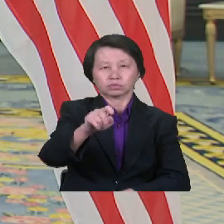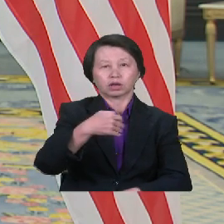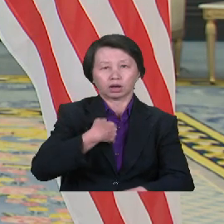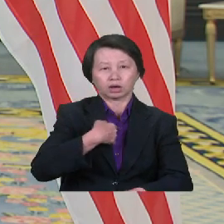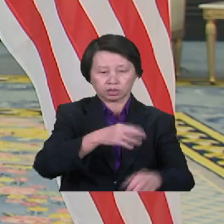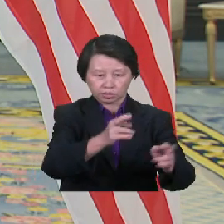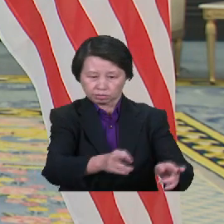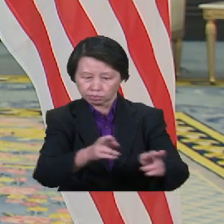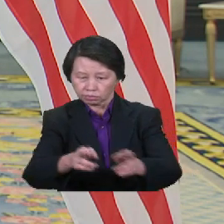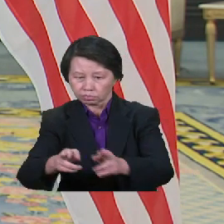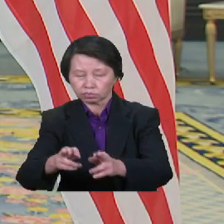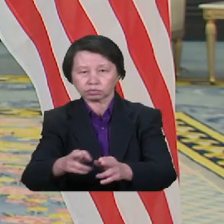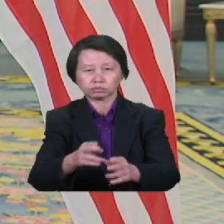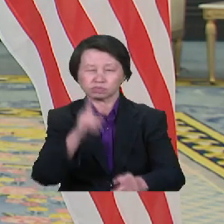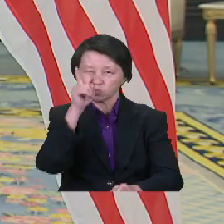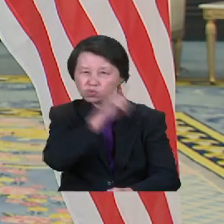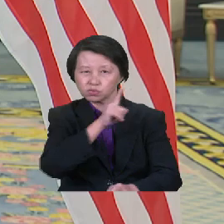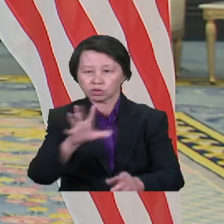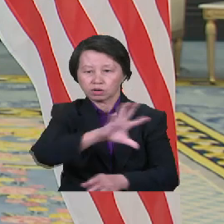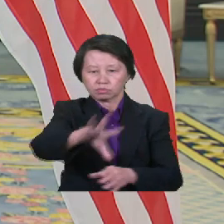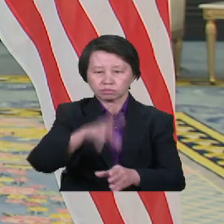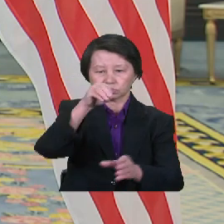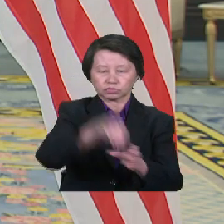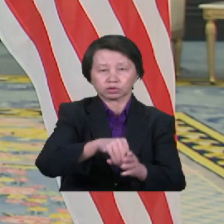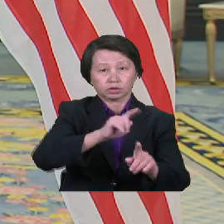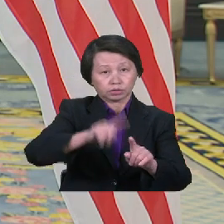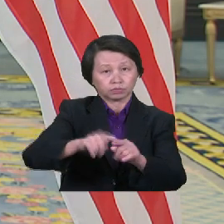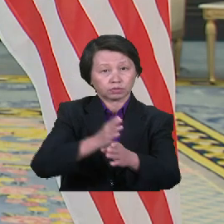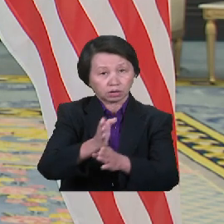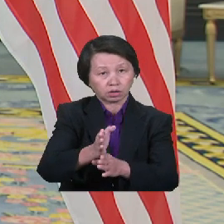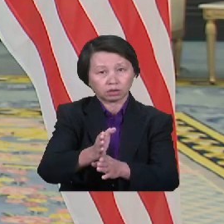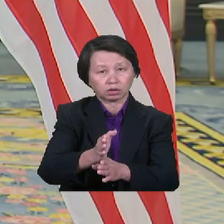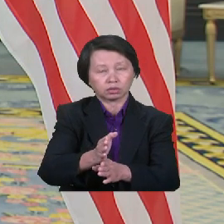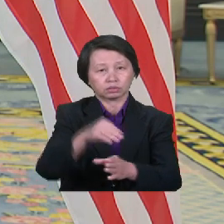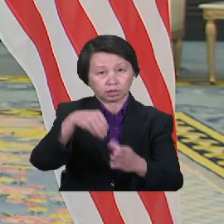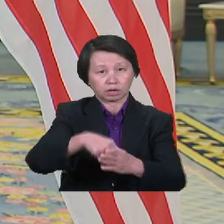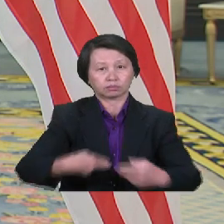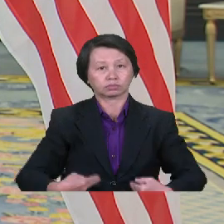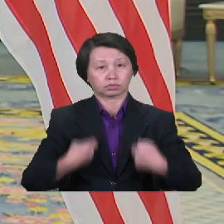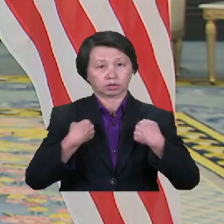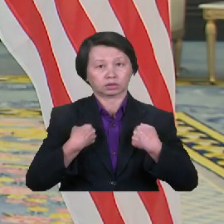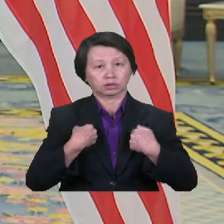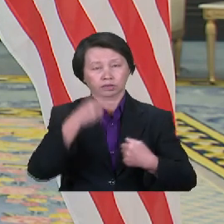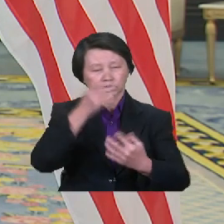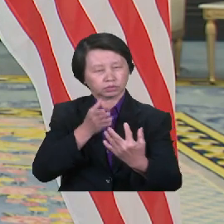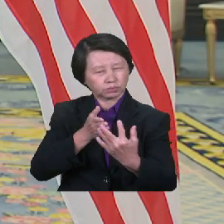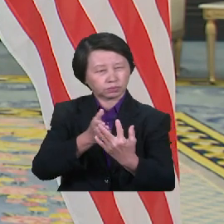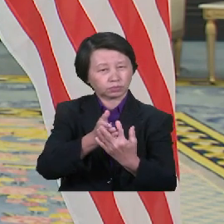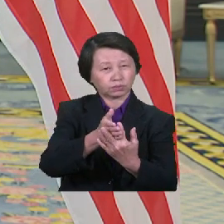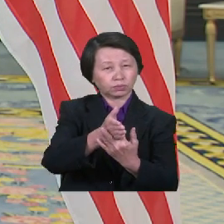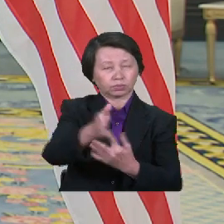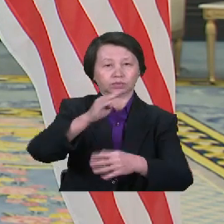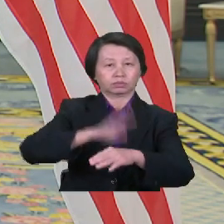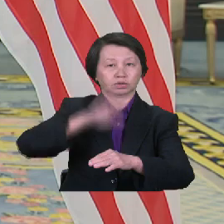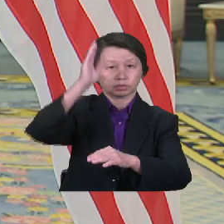rencana yang bitara mencakupi pelbagai sektor dan aspek kehidupan bagi menempuh Gelora masa